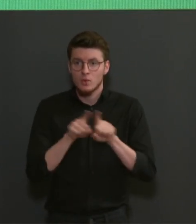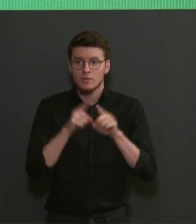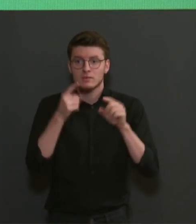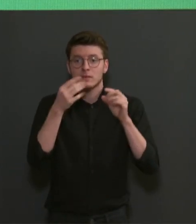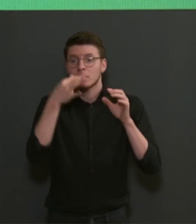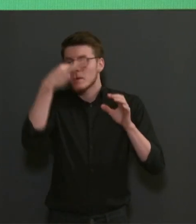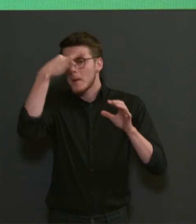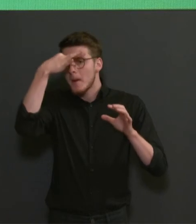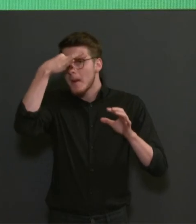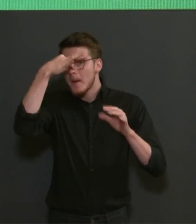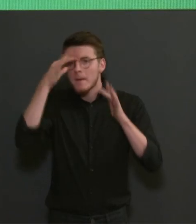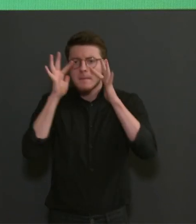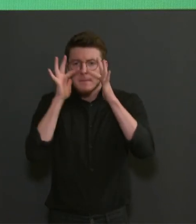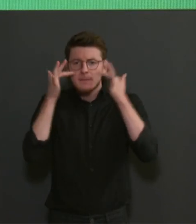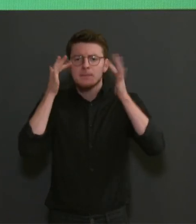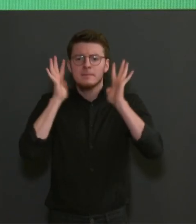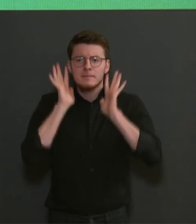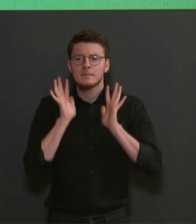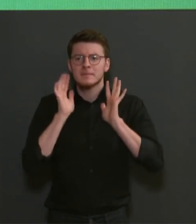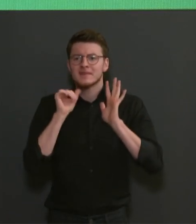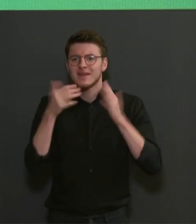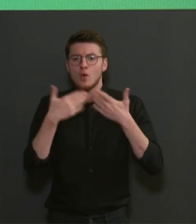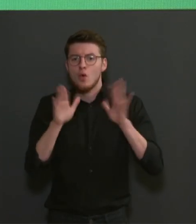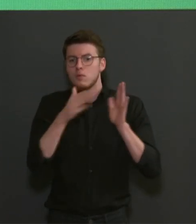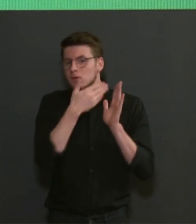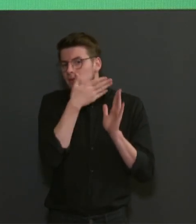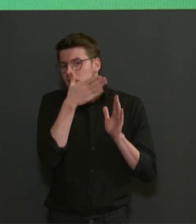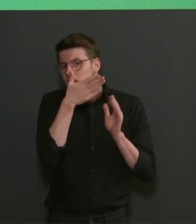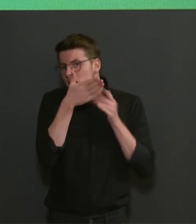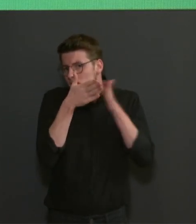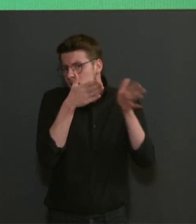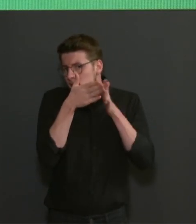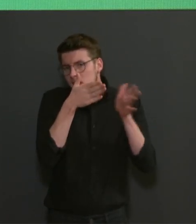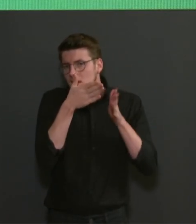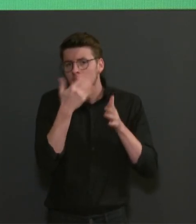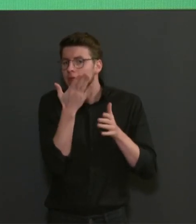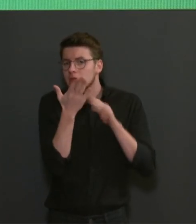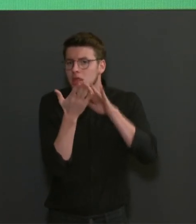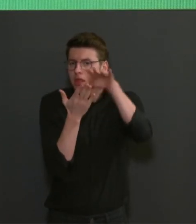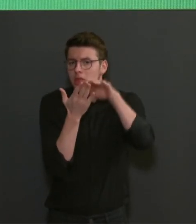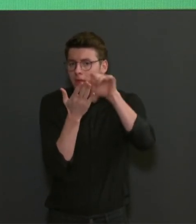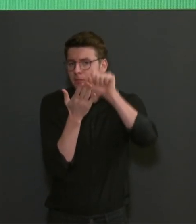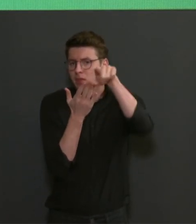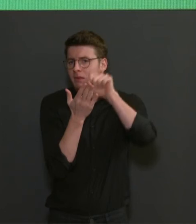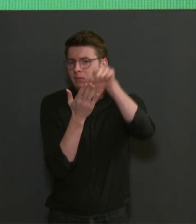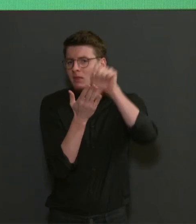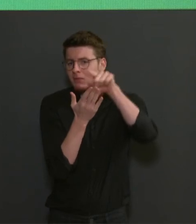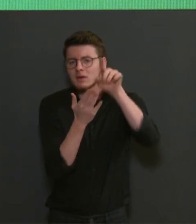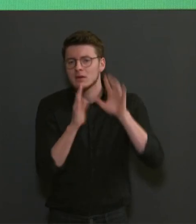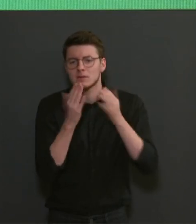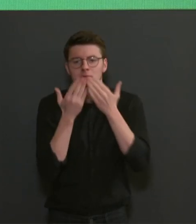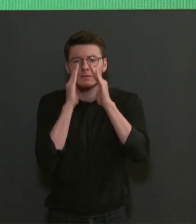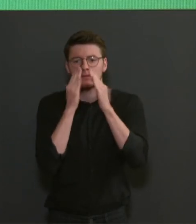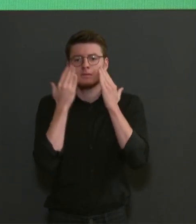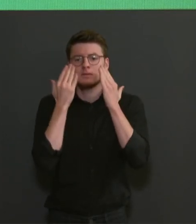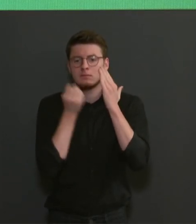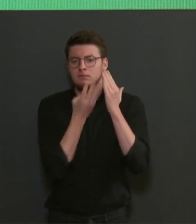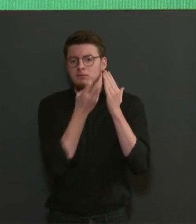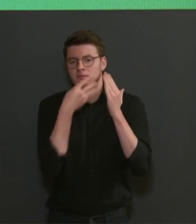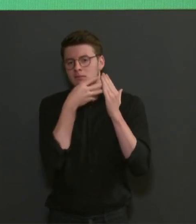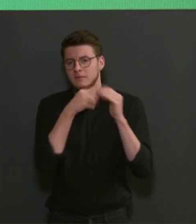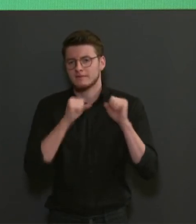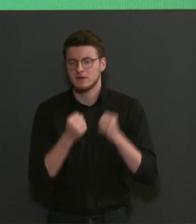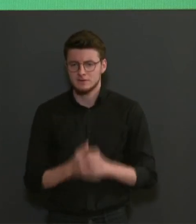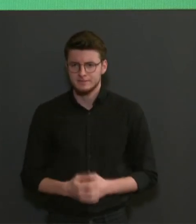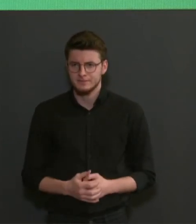Er mogen geen gaten zitten aan de rand, waarlangs druppels kunnen ontsnappen of misschien zelfs binnenglippen. Denk